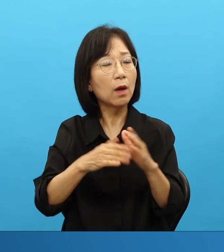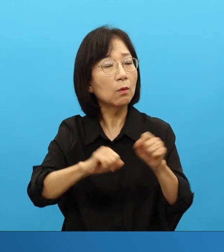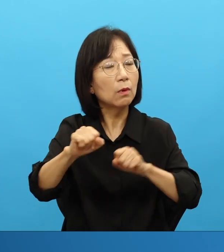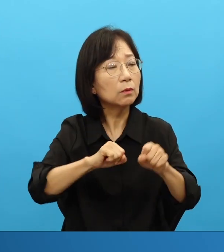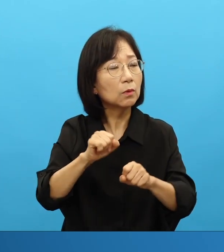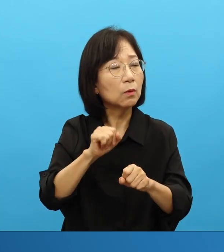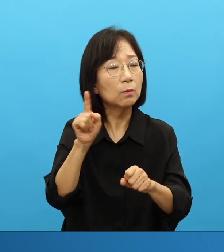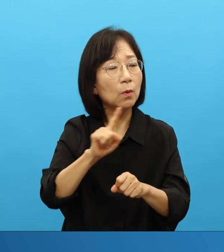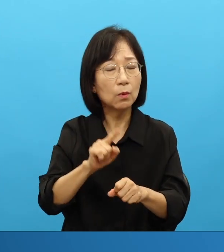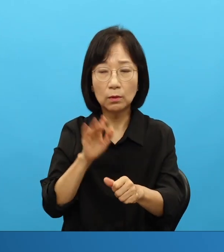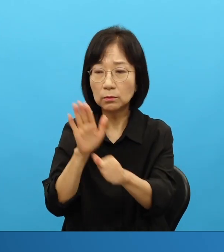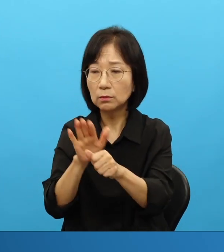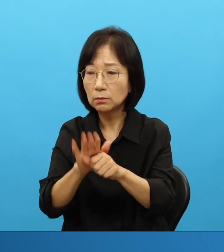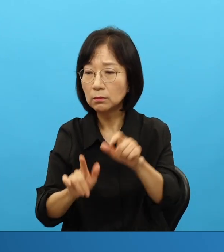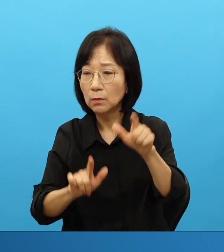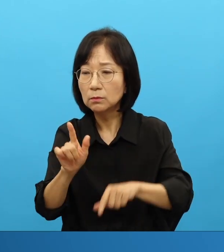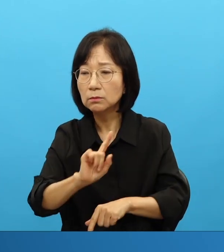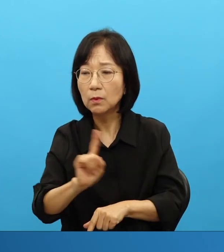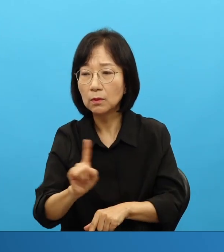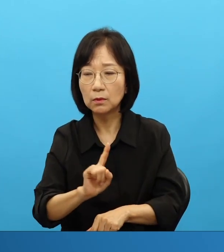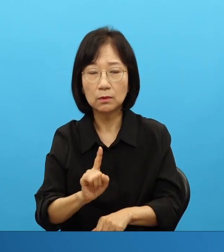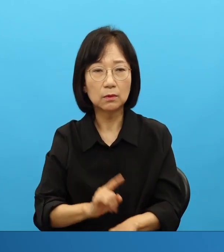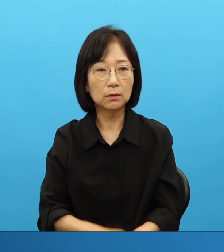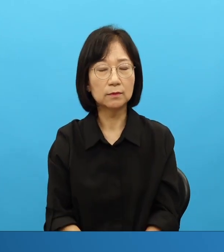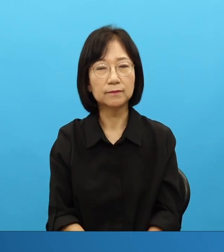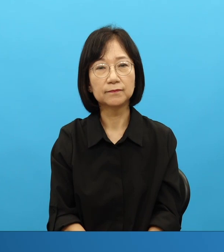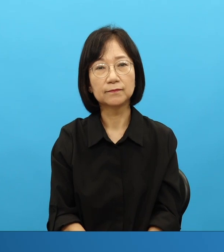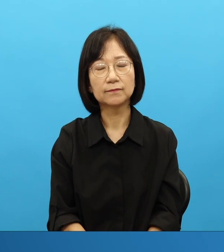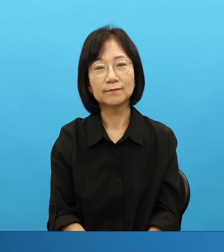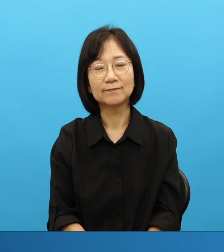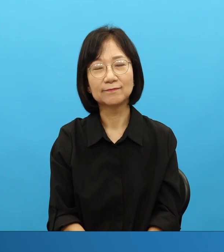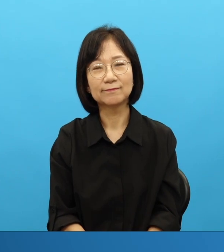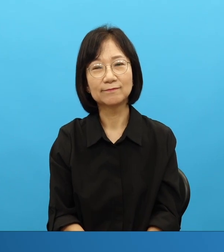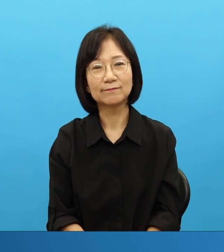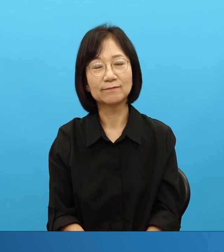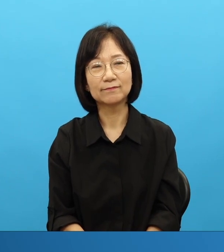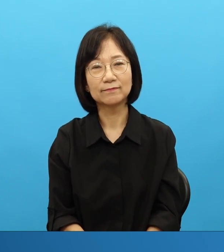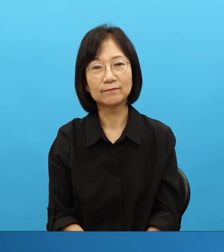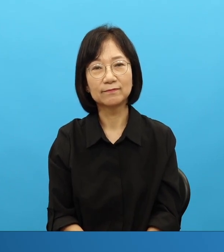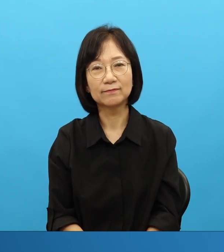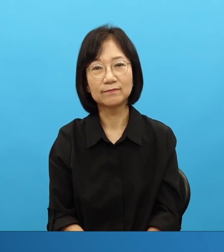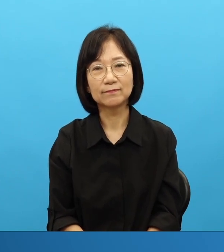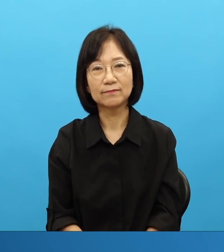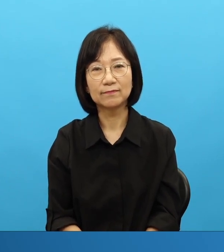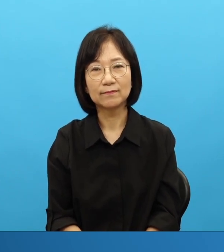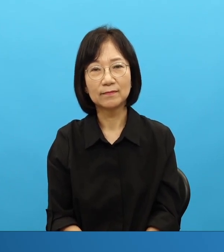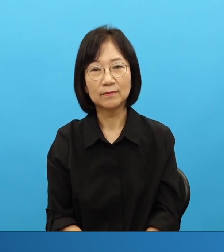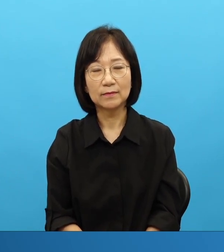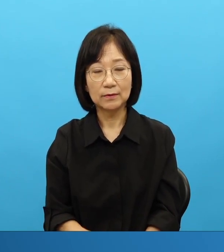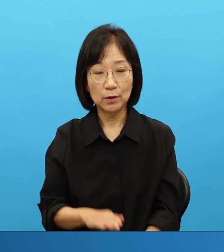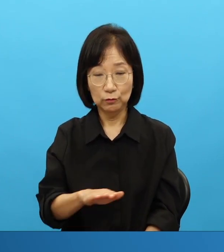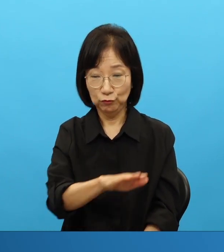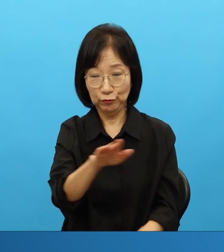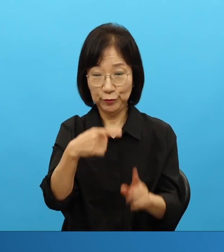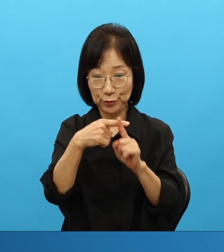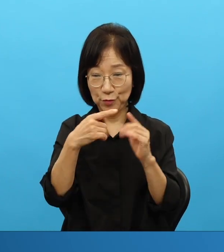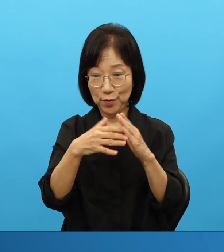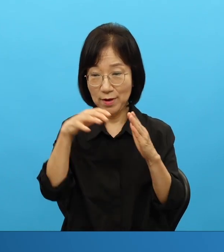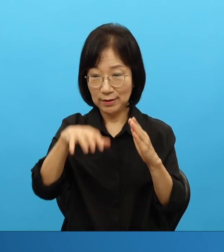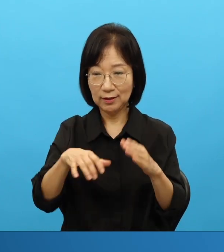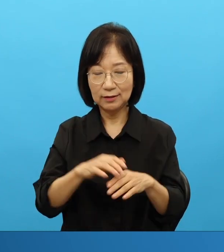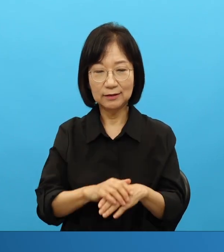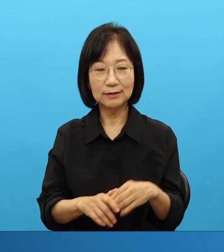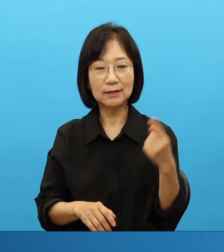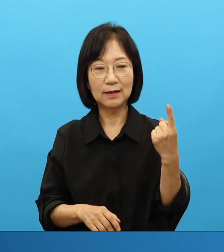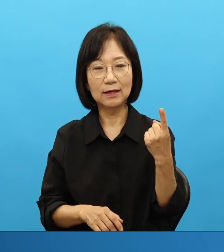they have nowhere to turn. What is the church doing? 우리 교회는 세계적인 세 가지 뜰을 만들어야 됩니다. 갈 데가 없어요.